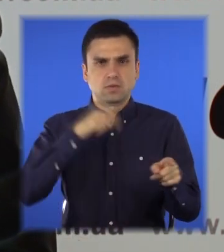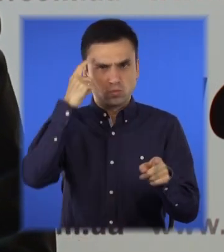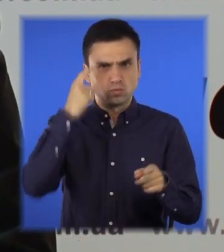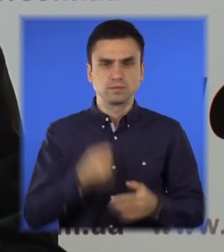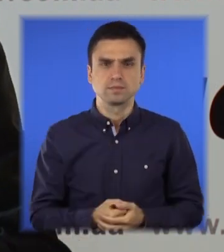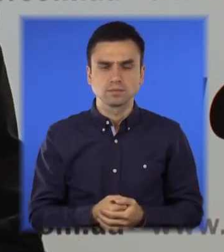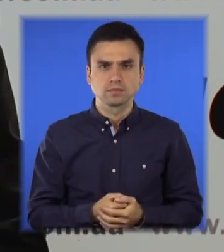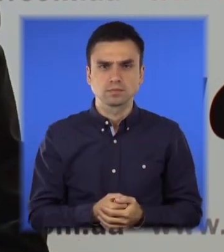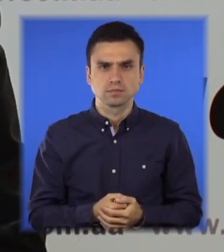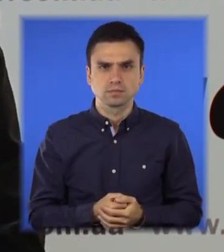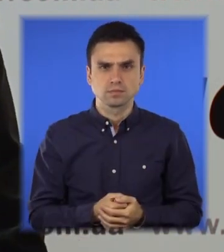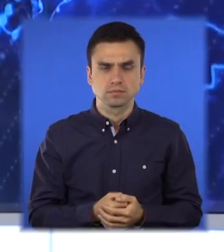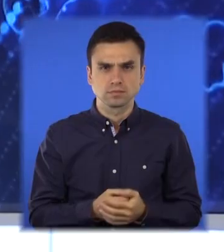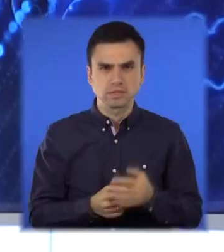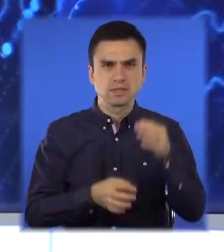місця.